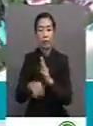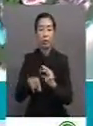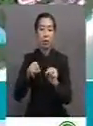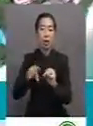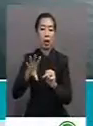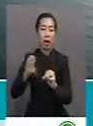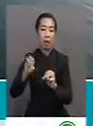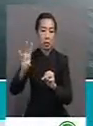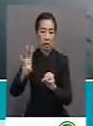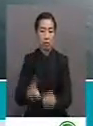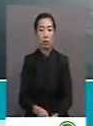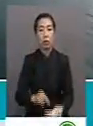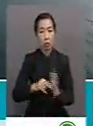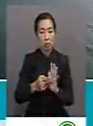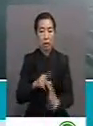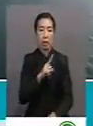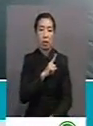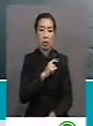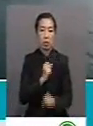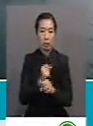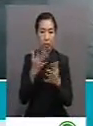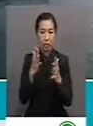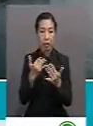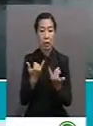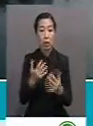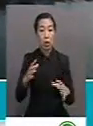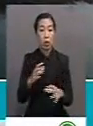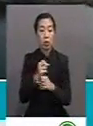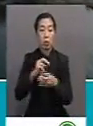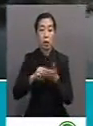ว้นการปฏิบัติหน้าที่ค่ะ คือสรุปงดจัดงานเสม็ดอินเลิฟครั้งที่8นะคะ